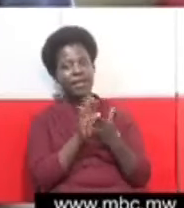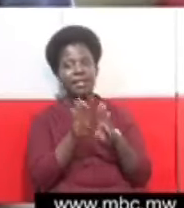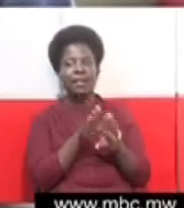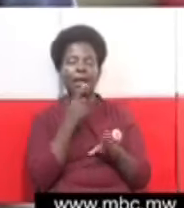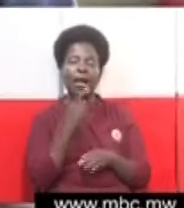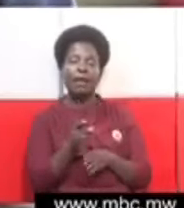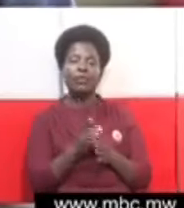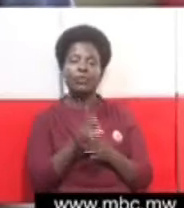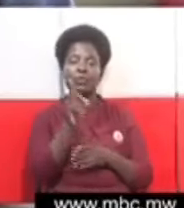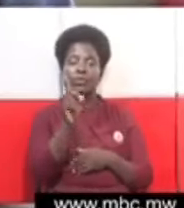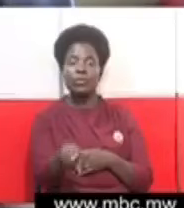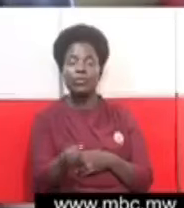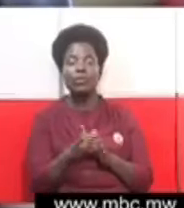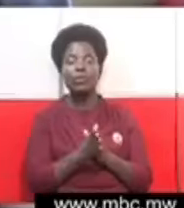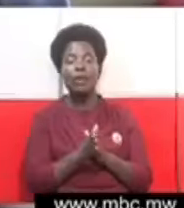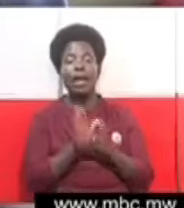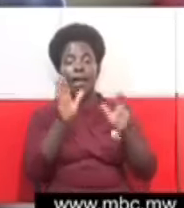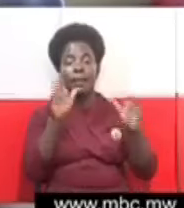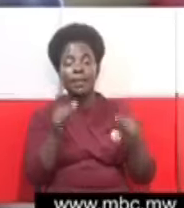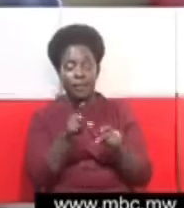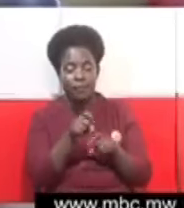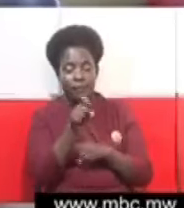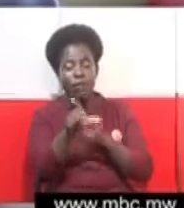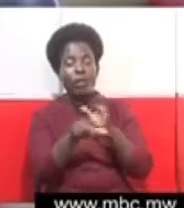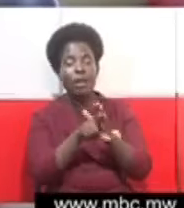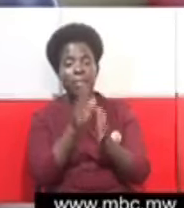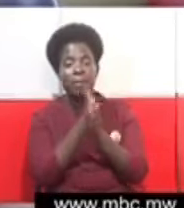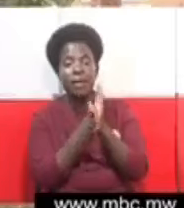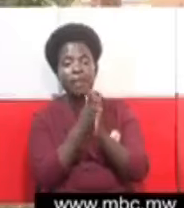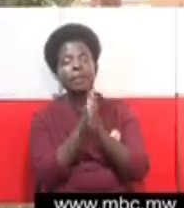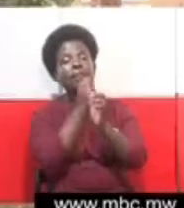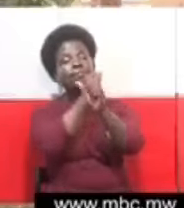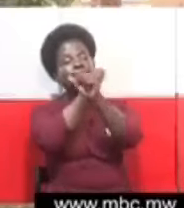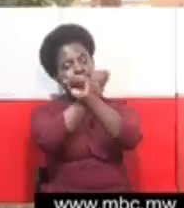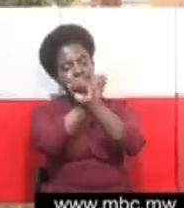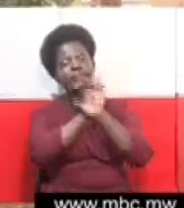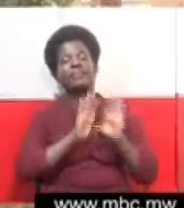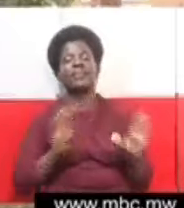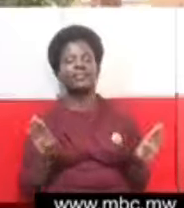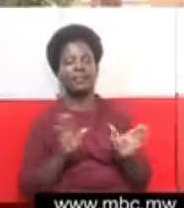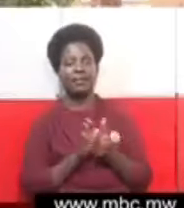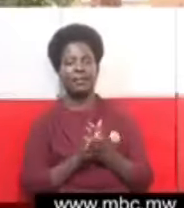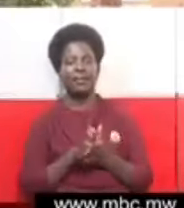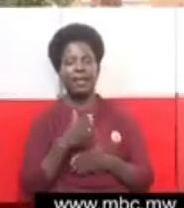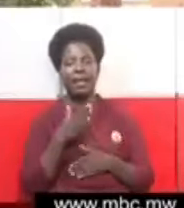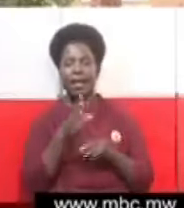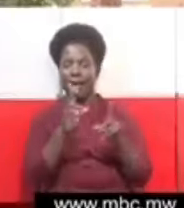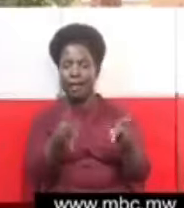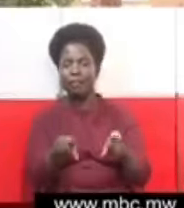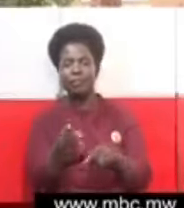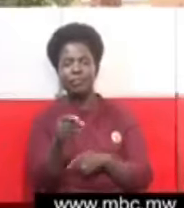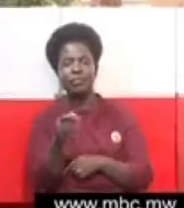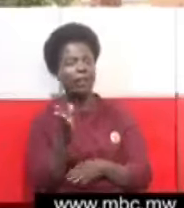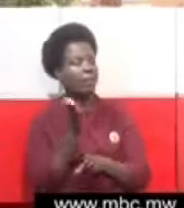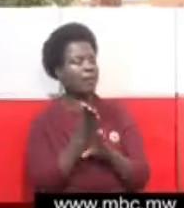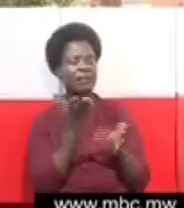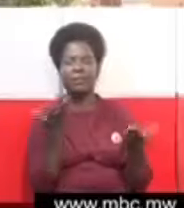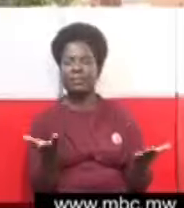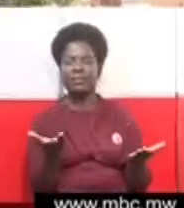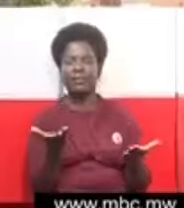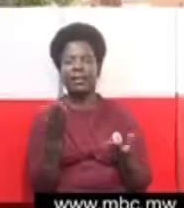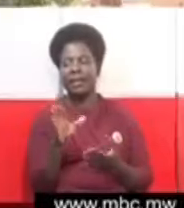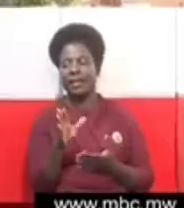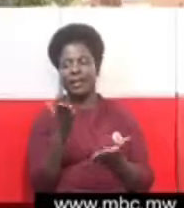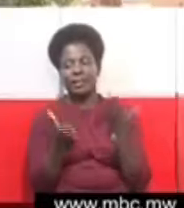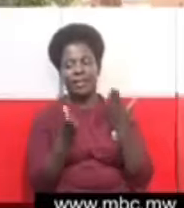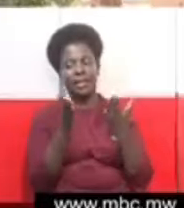amene apezeke asakutsatira malamulo adzamangidwa. Anthu ndi fopeza mosiyana-siyana ena silipeza ndalama zambia ena nimathopeza 50